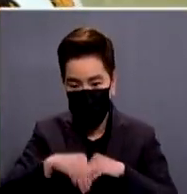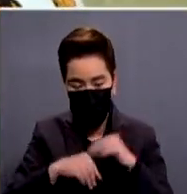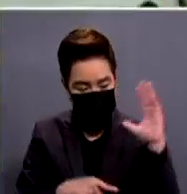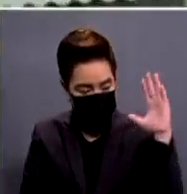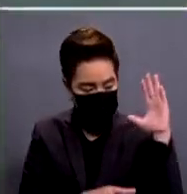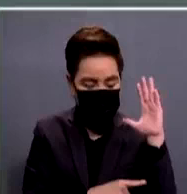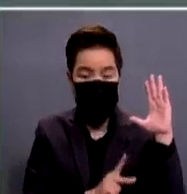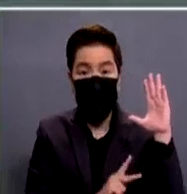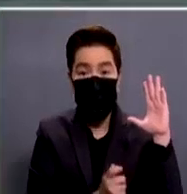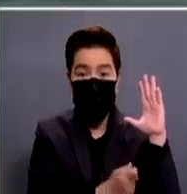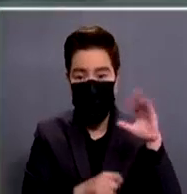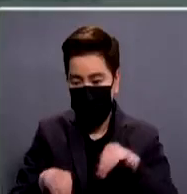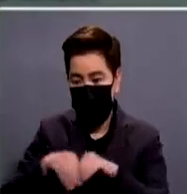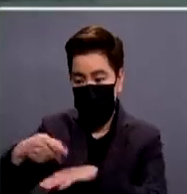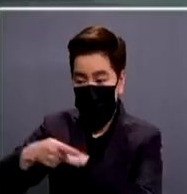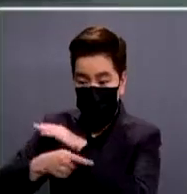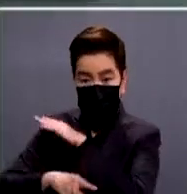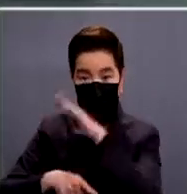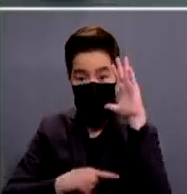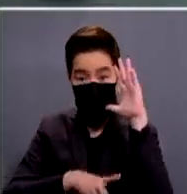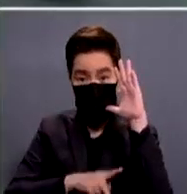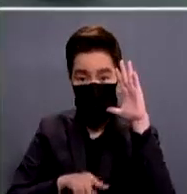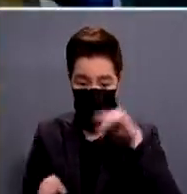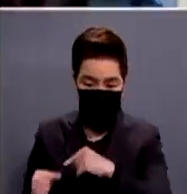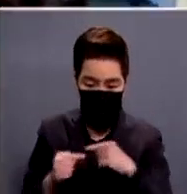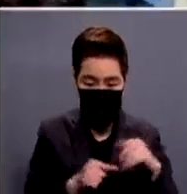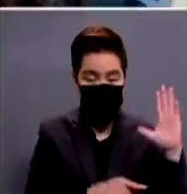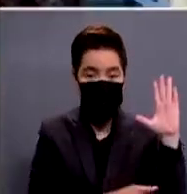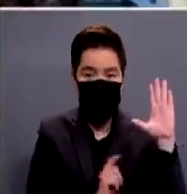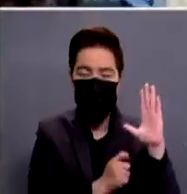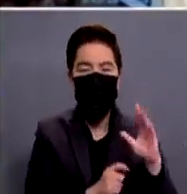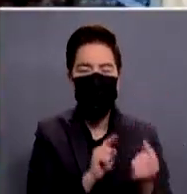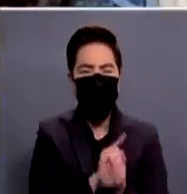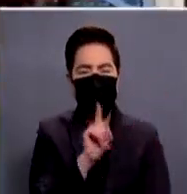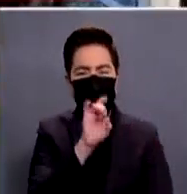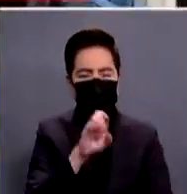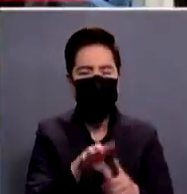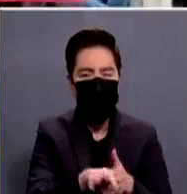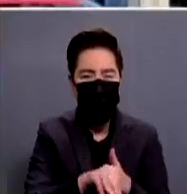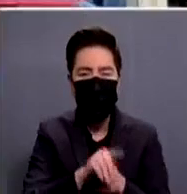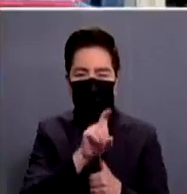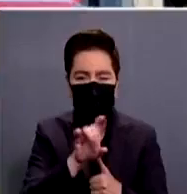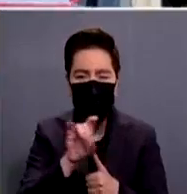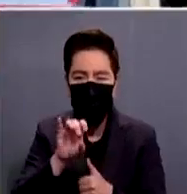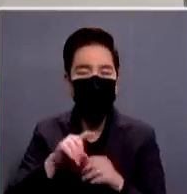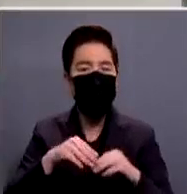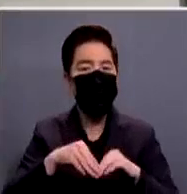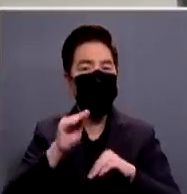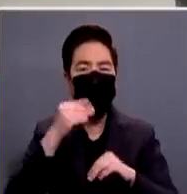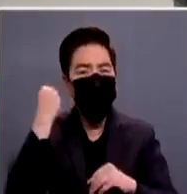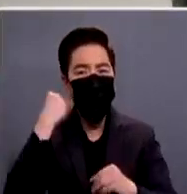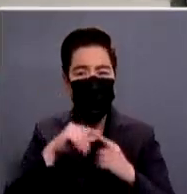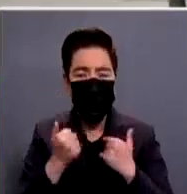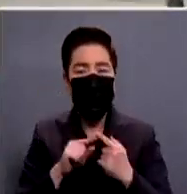างที่กระบี่นะคะคุณผู้ชมคะก็ยังพบผู้ติดเชื้อรายวันพุ่งกว่า100รายนะคะผู้ป่วยรายใหม่100รายเนี่ย